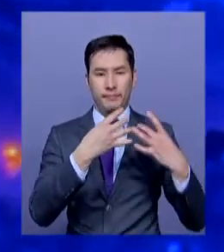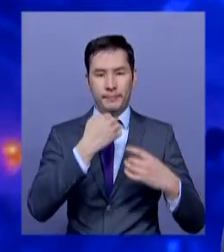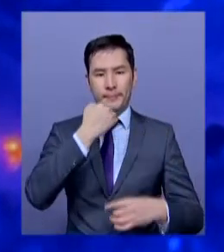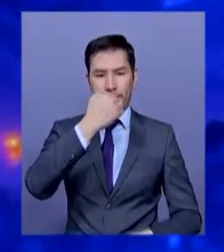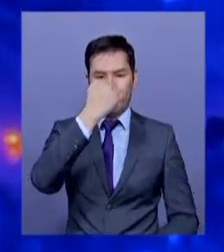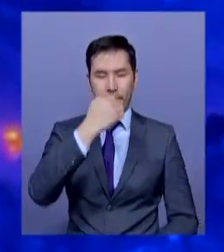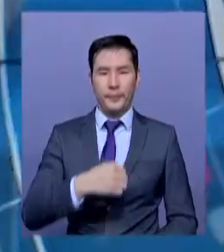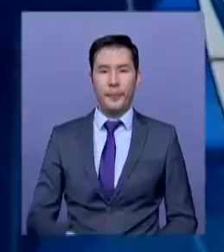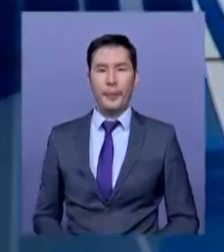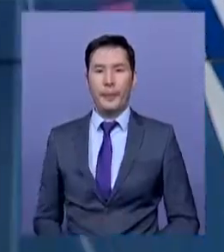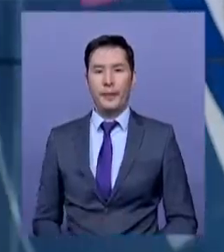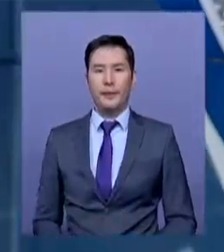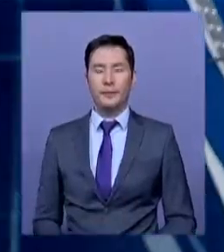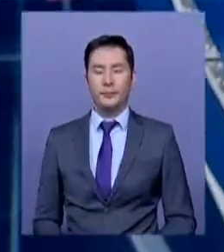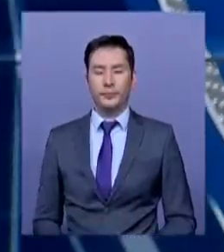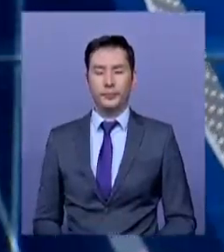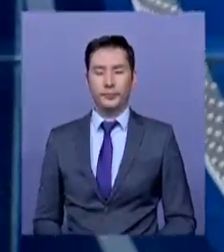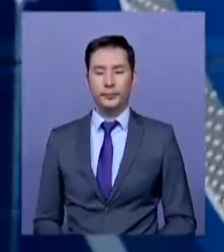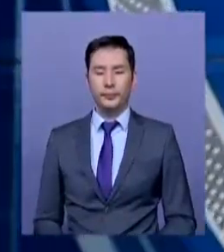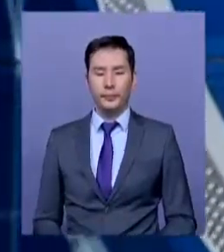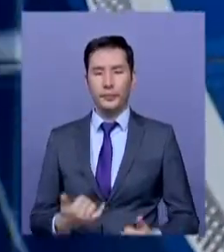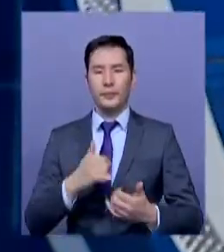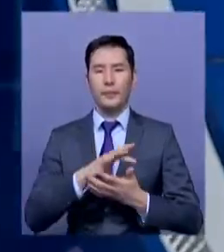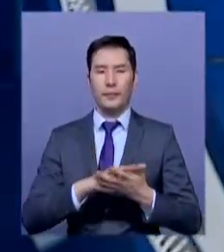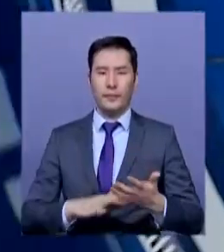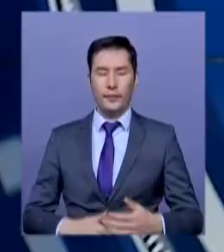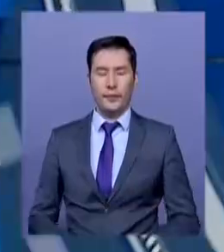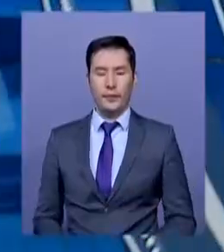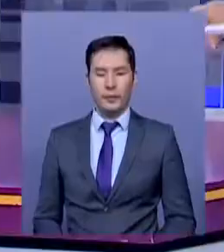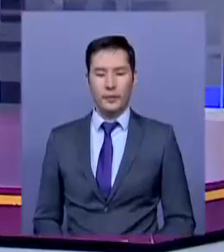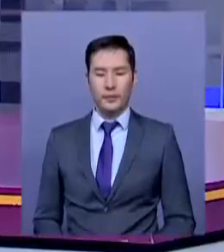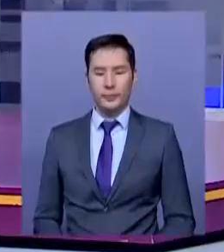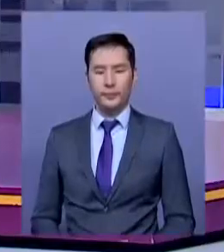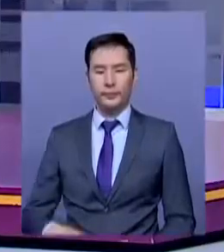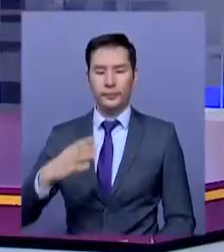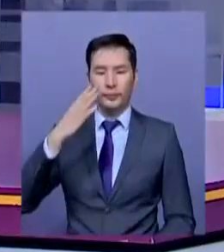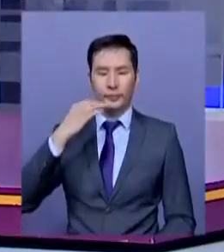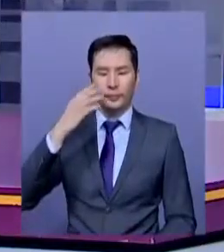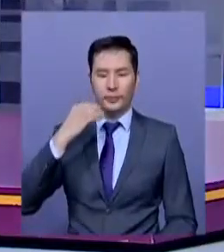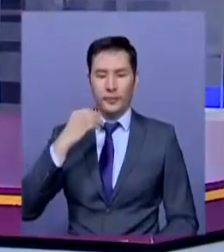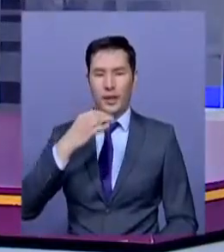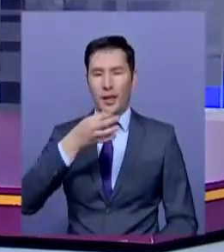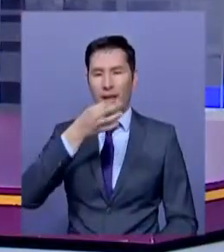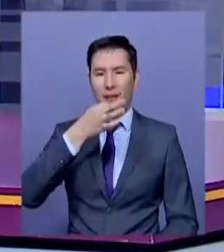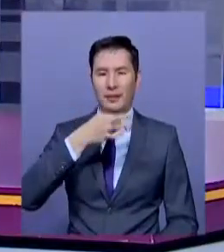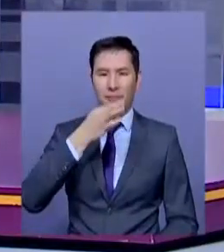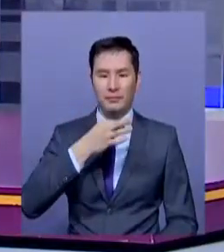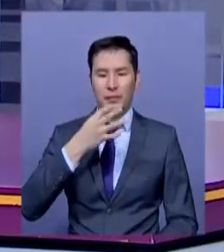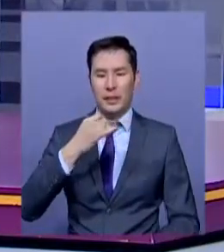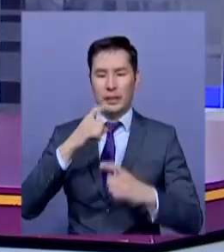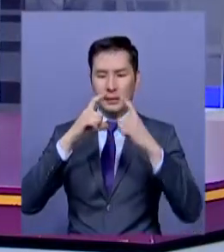рахмет. Ал біз хабарымызды әрмен қарай жалғастырамыз. Алматыда дәрі-дәрмек пен